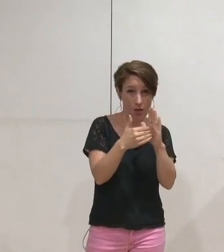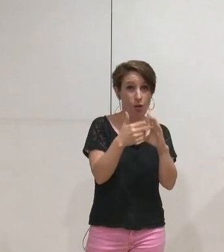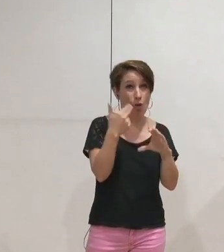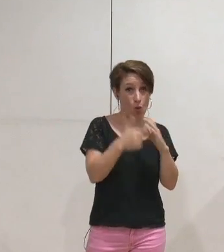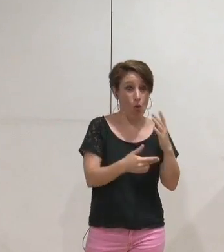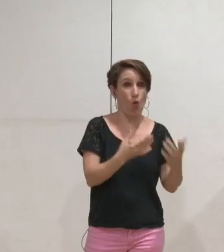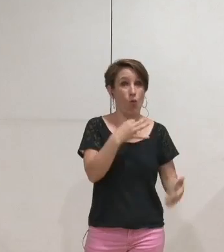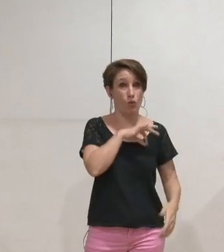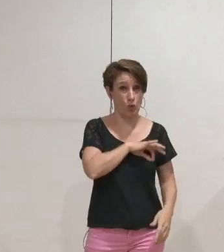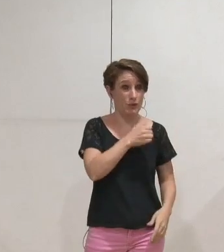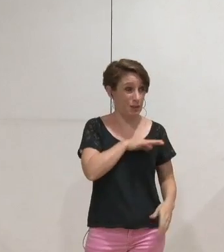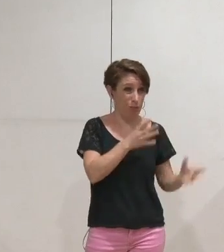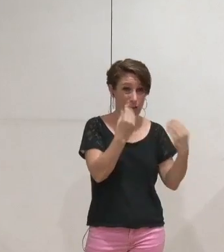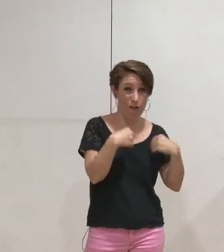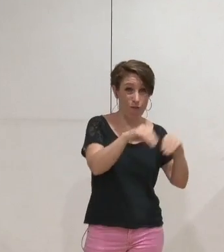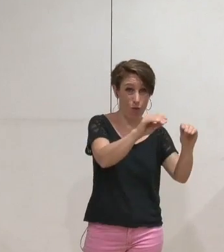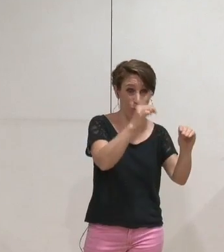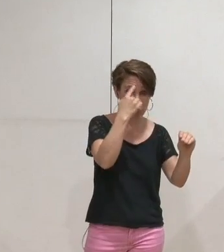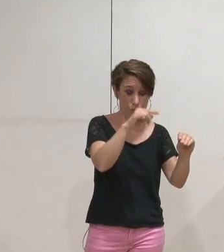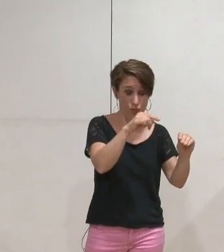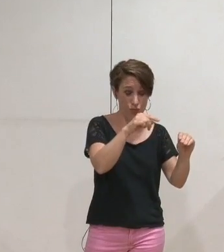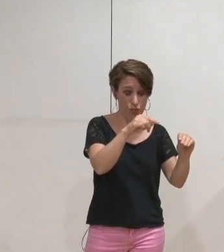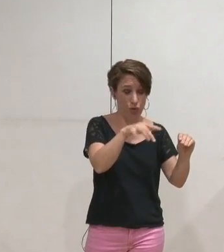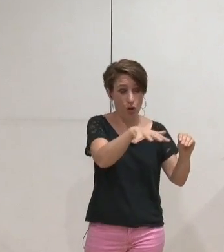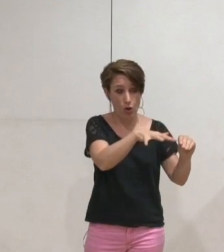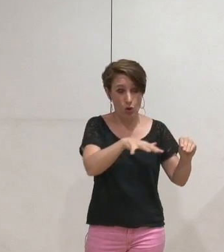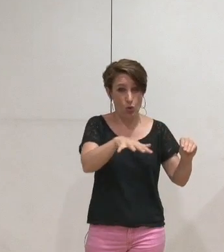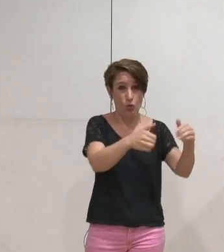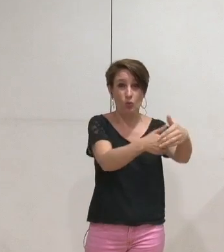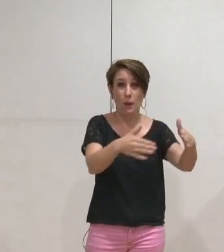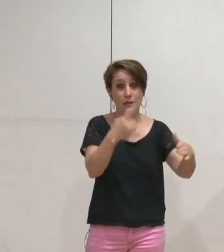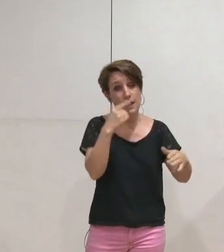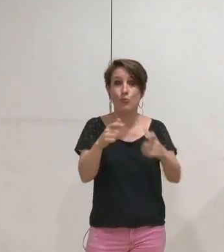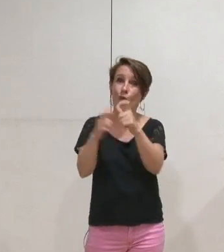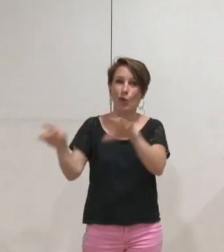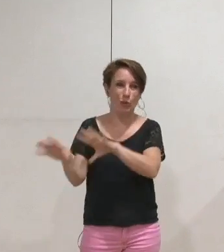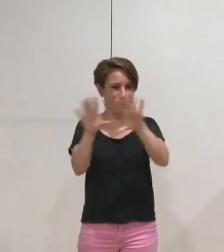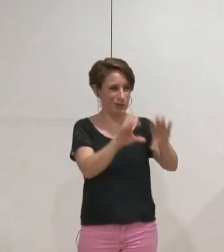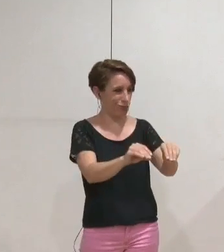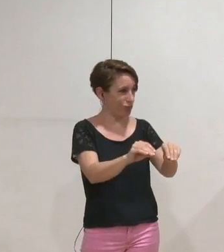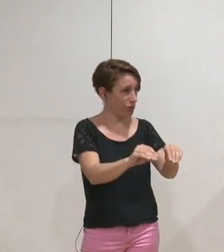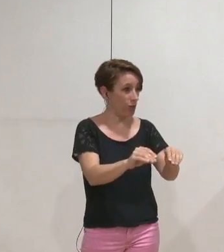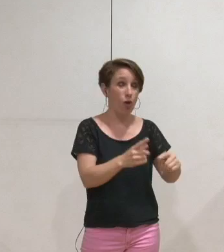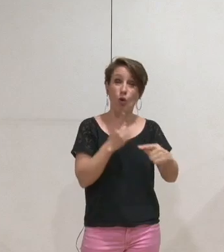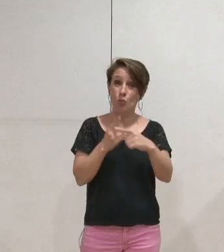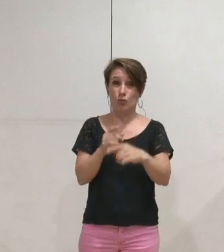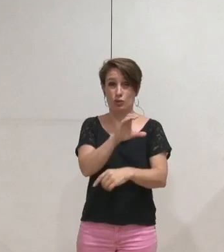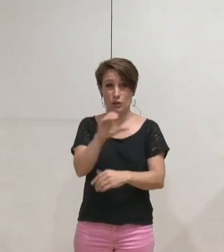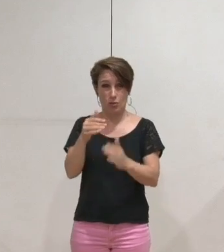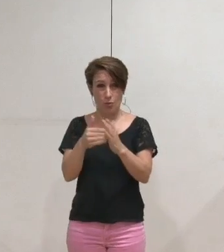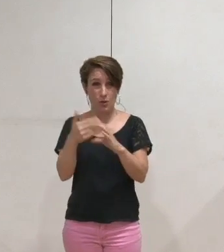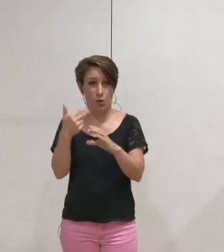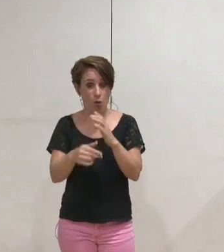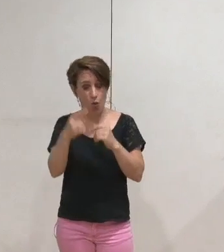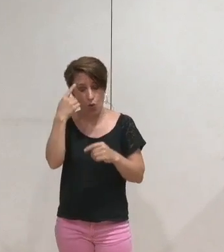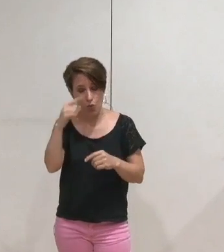de d'une parcelle pour l'installation d'une d'une entreprise et 100000 € pour la